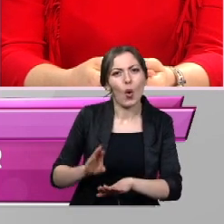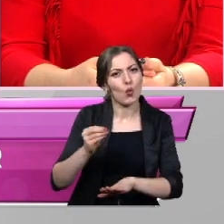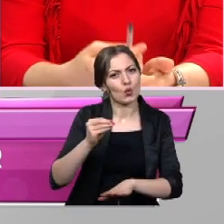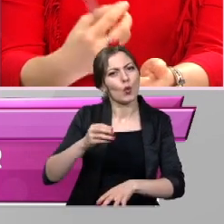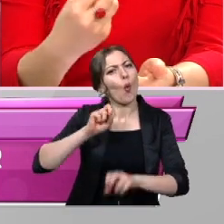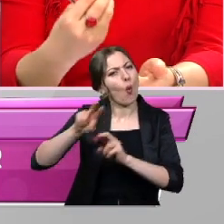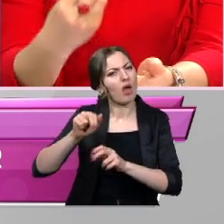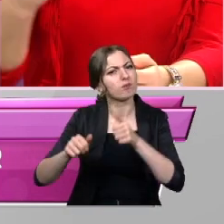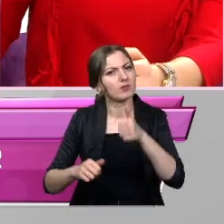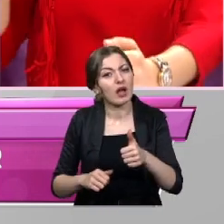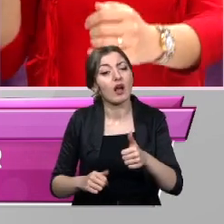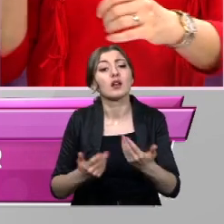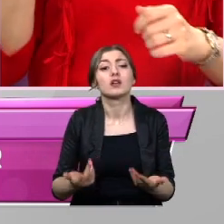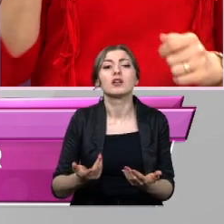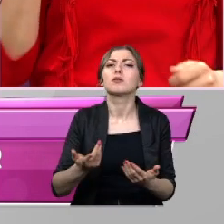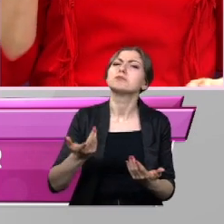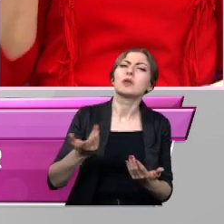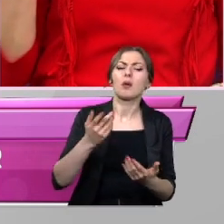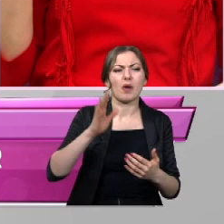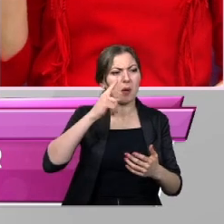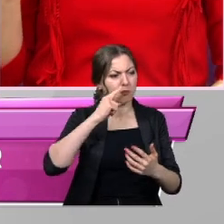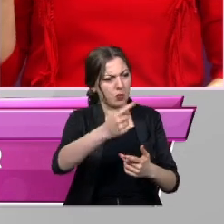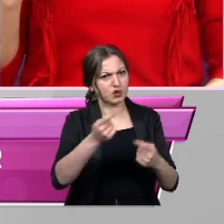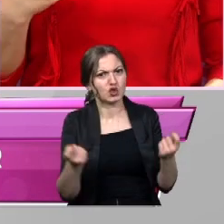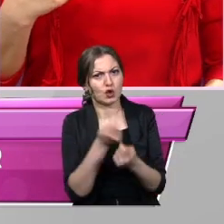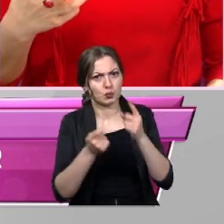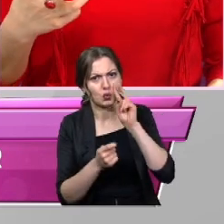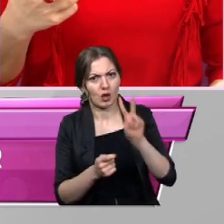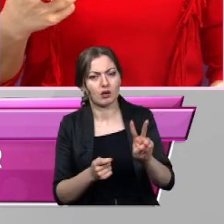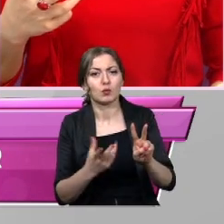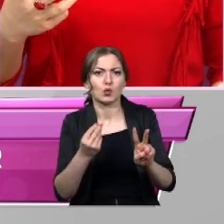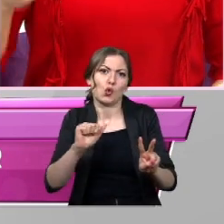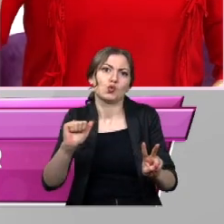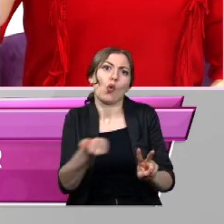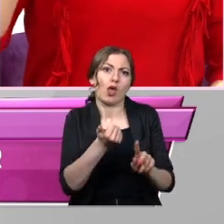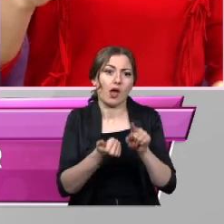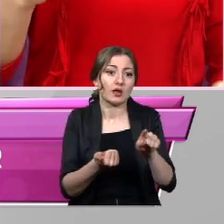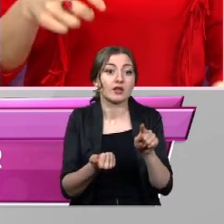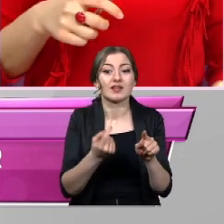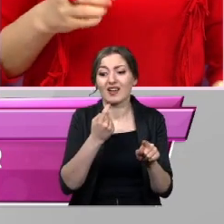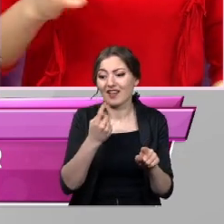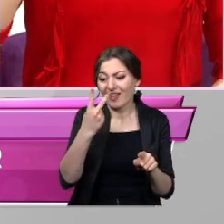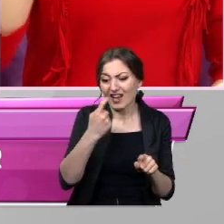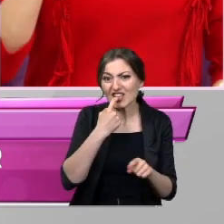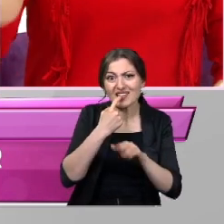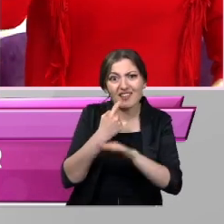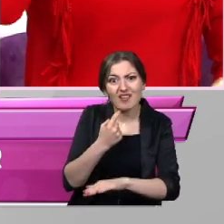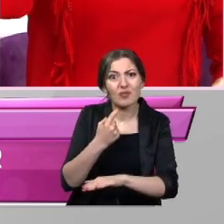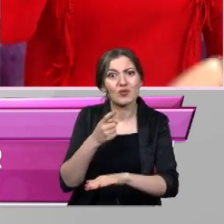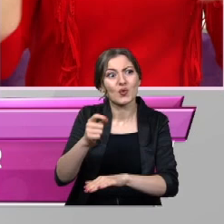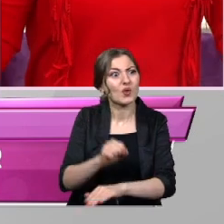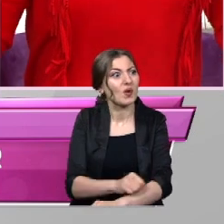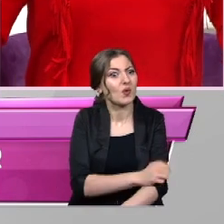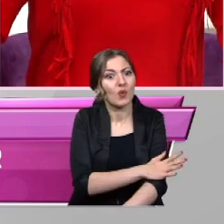çocuklarımızı öğrete biliriz özellikle ben kreşlerde şöyle çalışmalar görüyorum ve çok çok değerli Bence daha 2 yaşında Ama